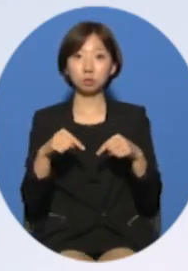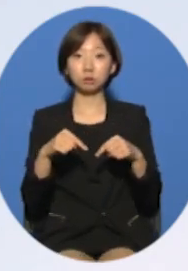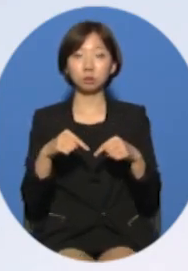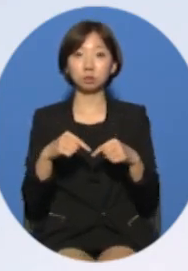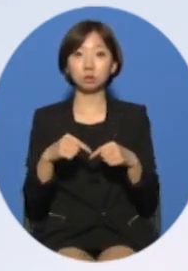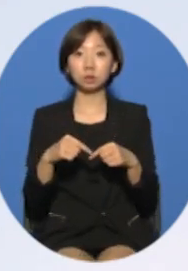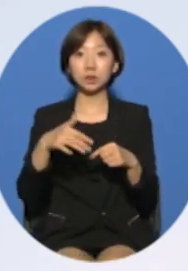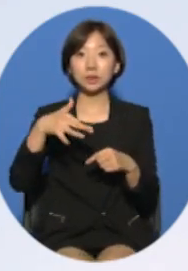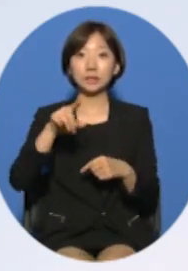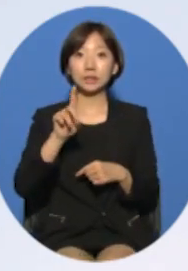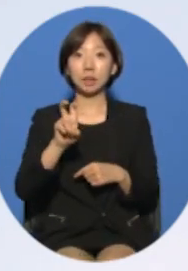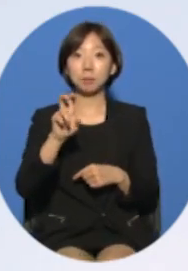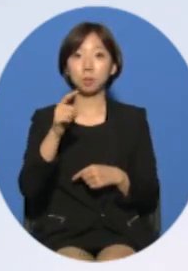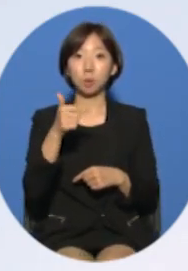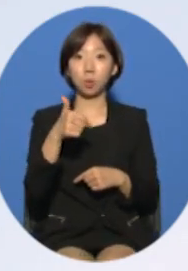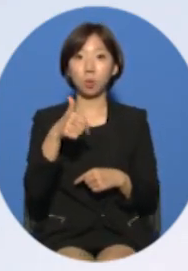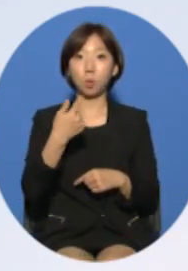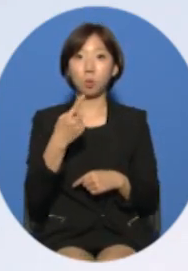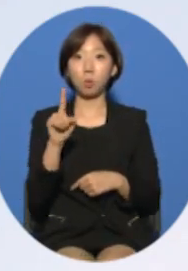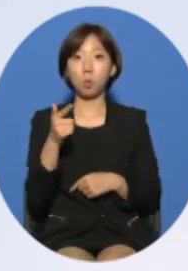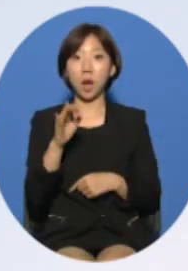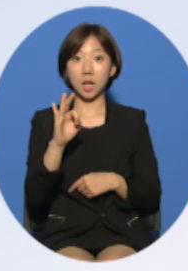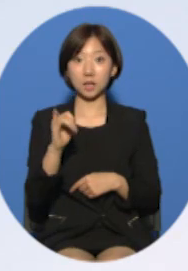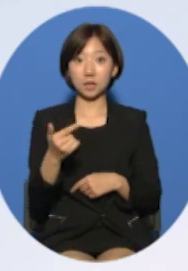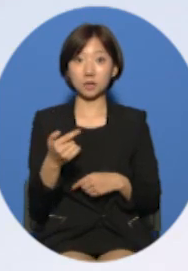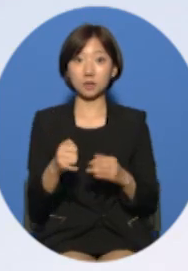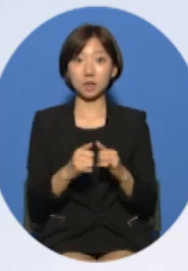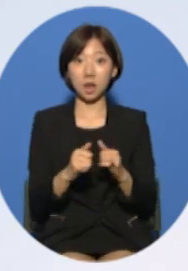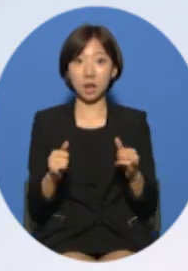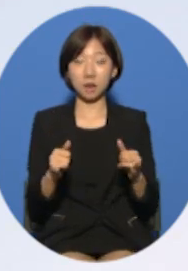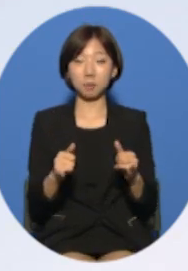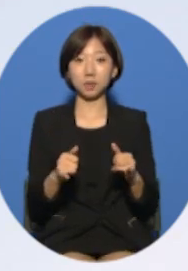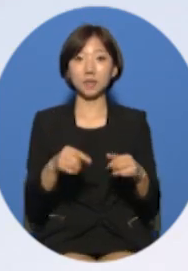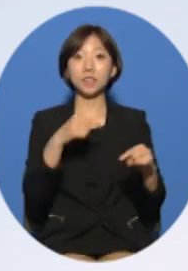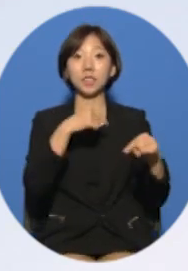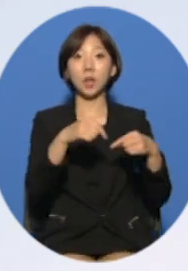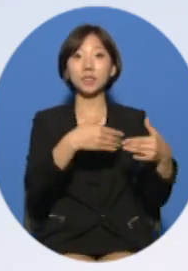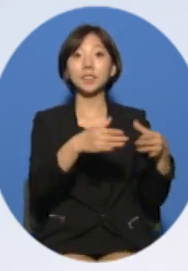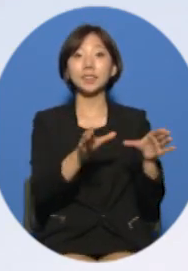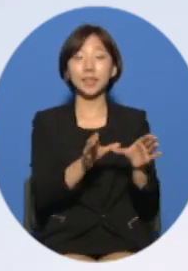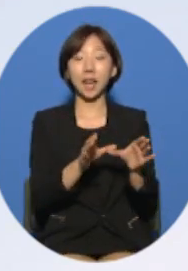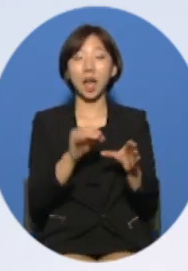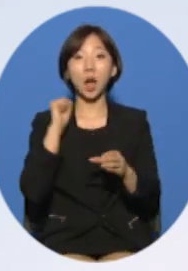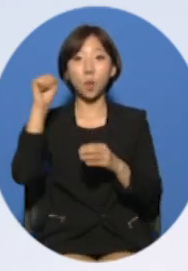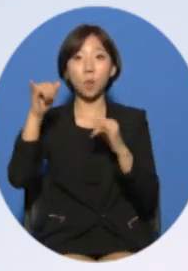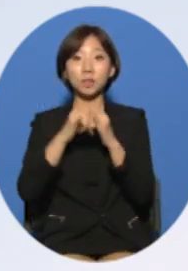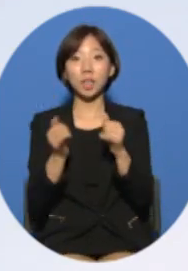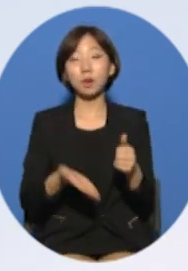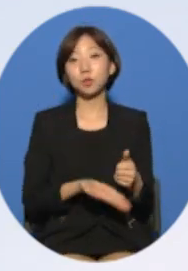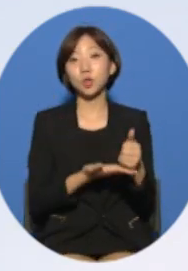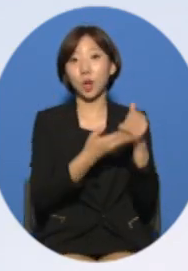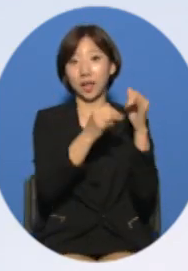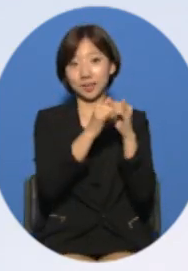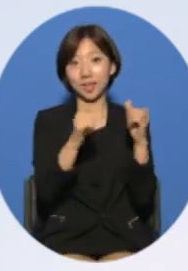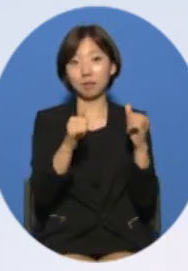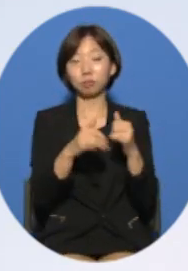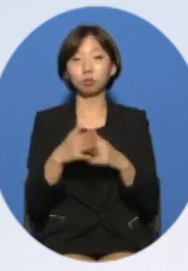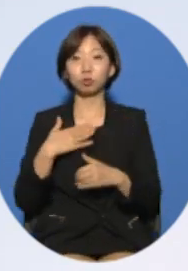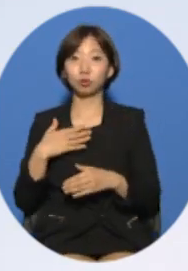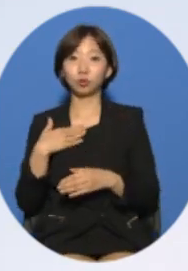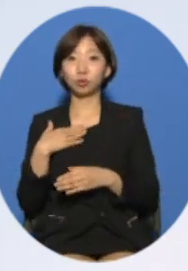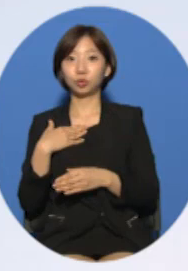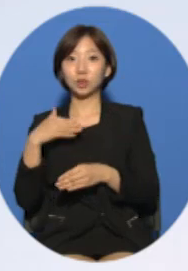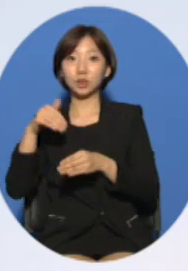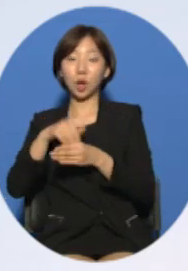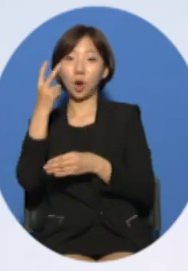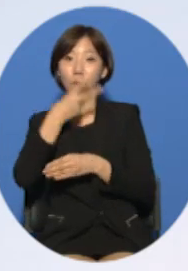일반인들이죠. 근데 저분들은 정당이나 후보자들이 추천한 분입니다. 네. 네. 네. 저 선관위에서 추천한 사람들이 아니고요. 네. 후보자들이